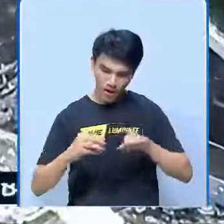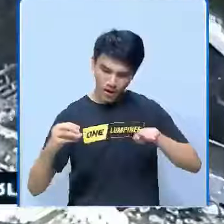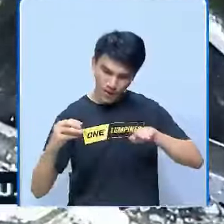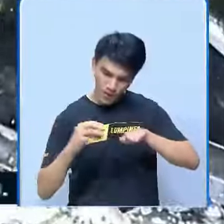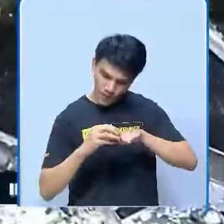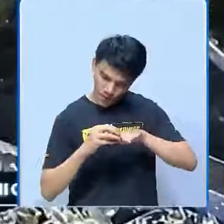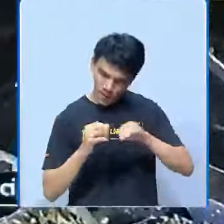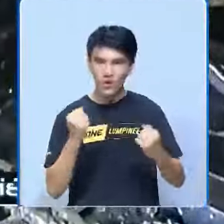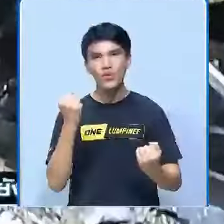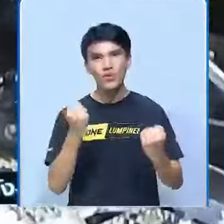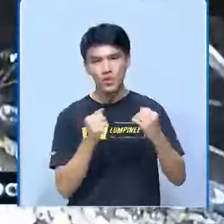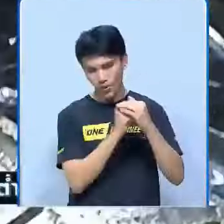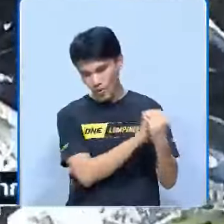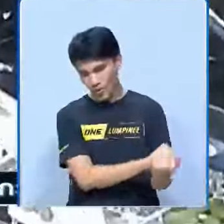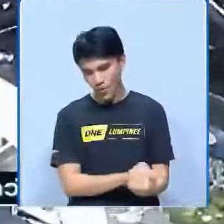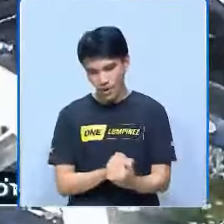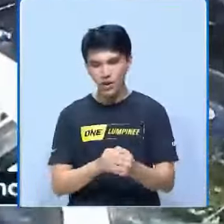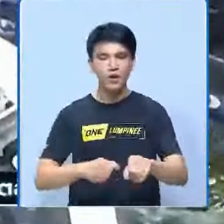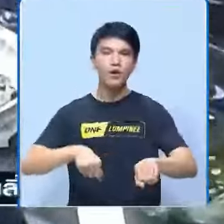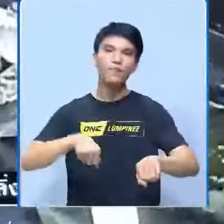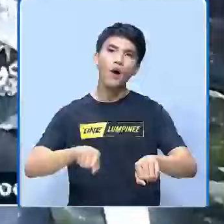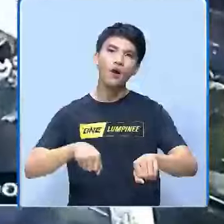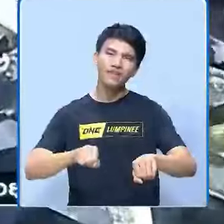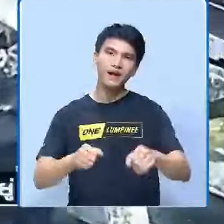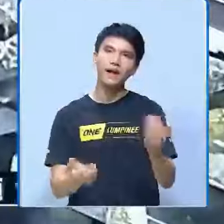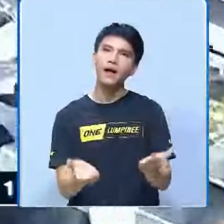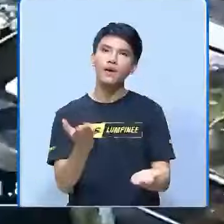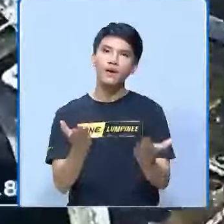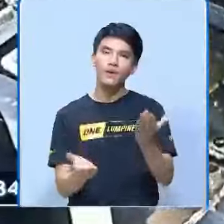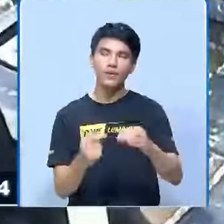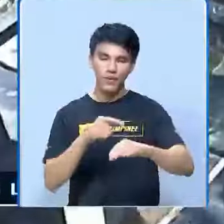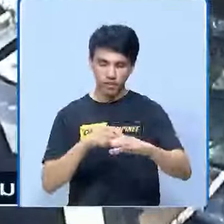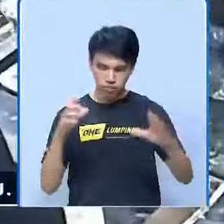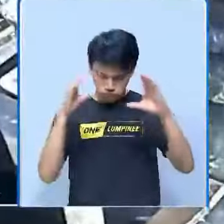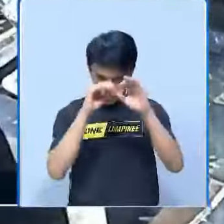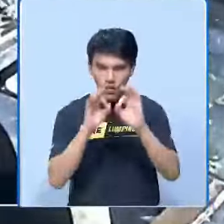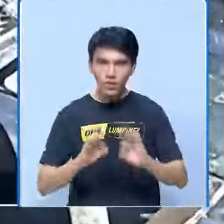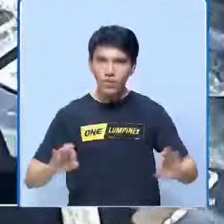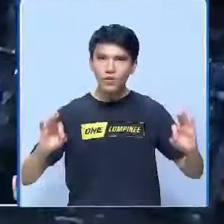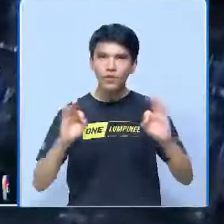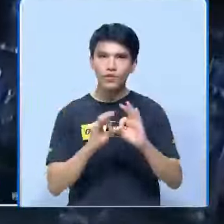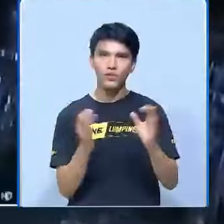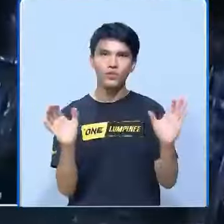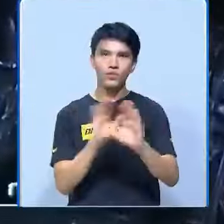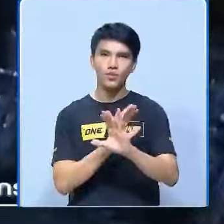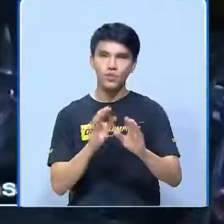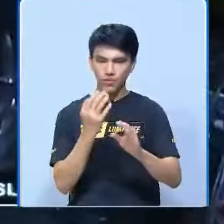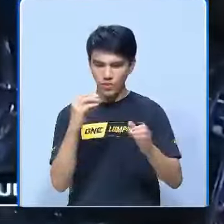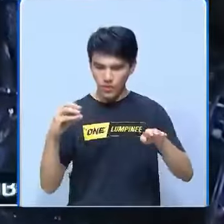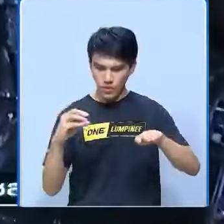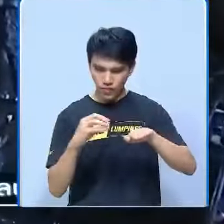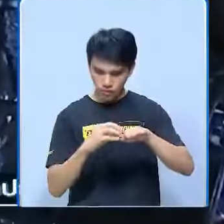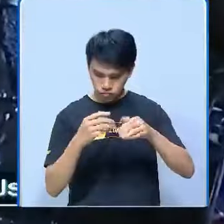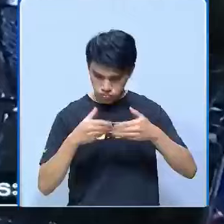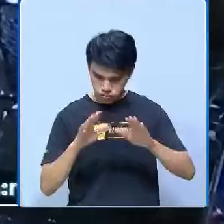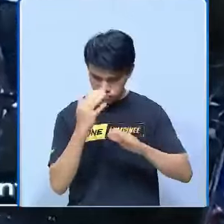จะเป็นรถกอล์ฟไฟฟ้ารถจักรยานยนต์ไฟฟ้าอะไรต่างๆในเวลากลางคืนถ้าไม่จำเป็นไม่ควรจะเสียบชาร์จทิ้งเอา